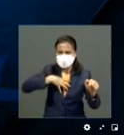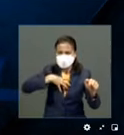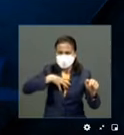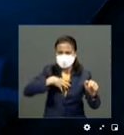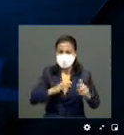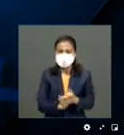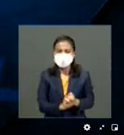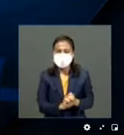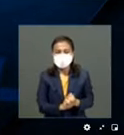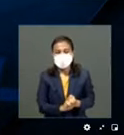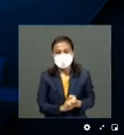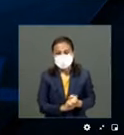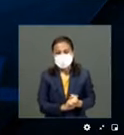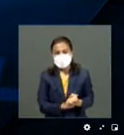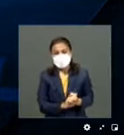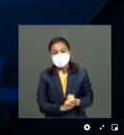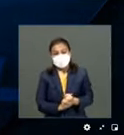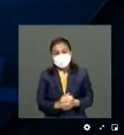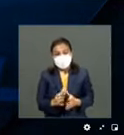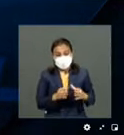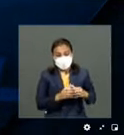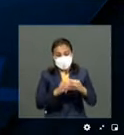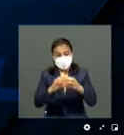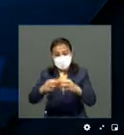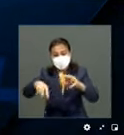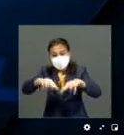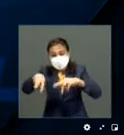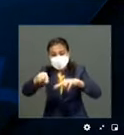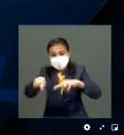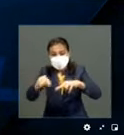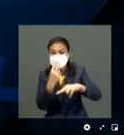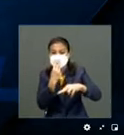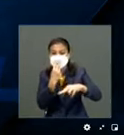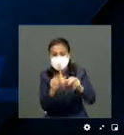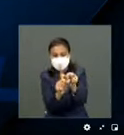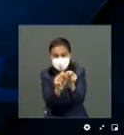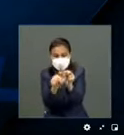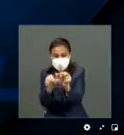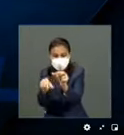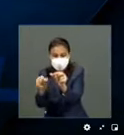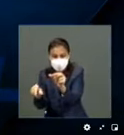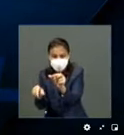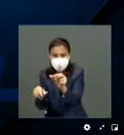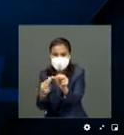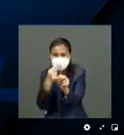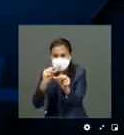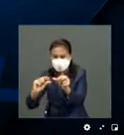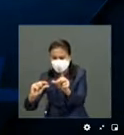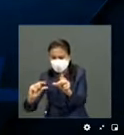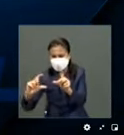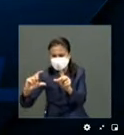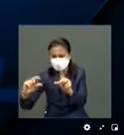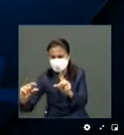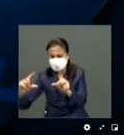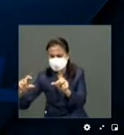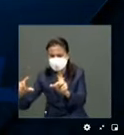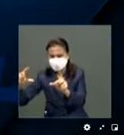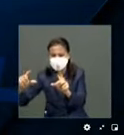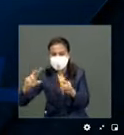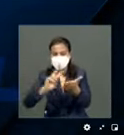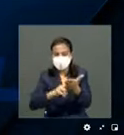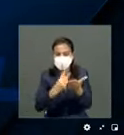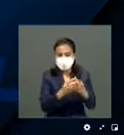ะคะขณะที่การคัดกรองเชิงรุกท่านจะเห็นแท่งสีไข่ไก่ข้างหลังนั้นสูงขึ้นนั่นหมายความว่าการคัดกรองเชิงรุกก็ทำ